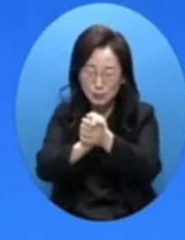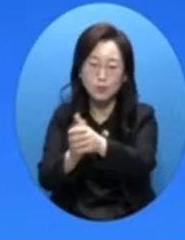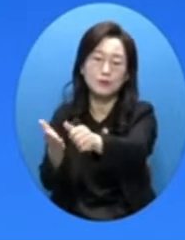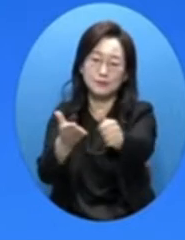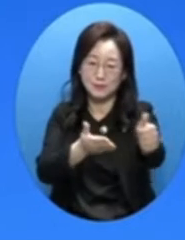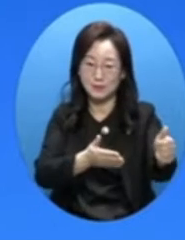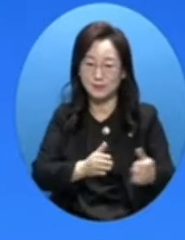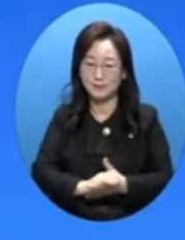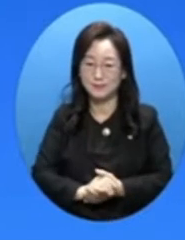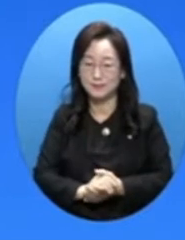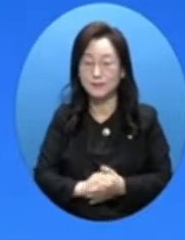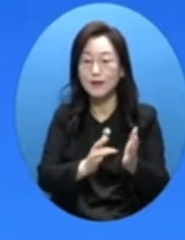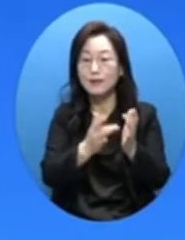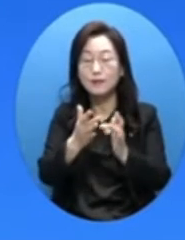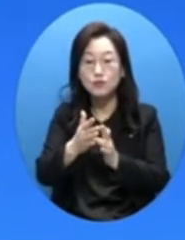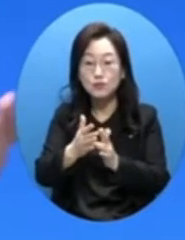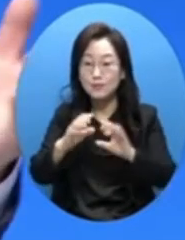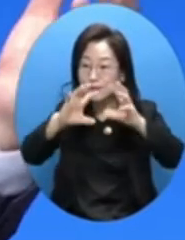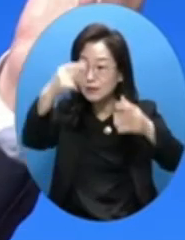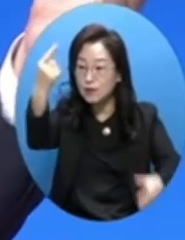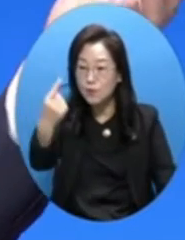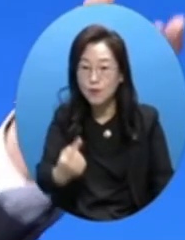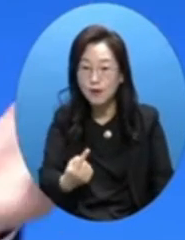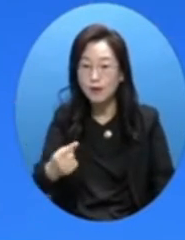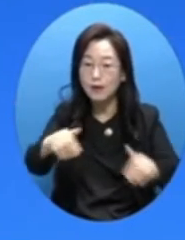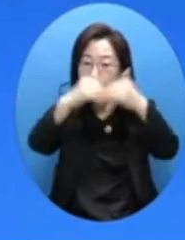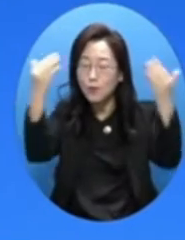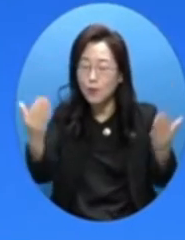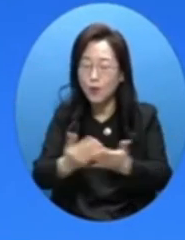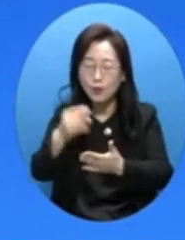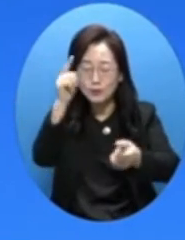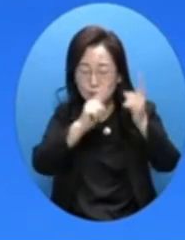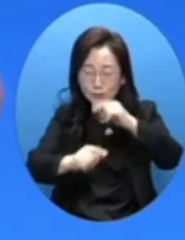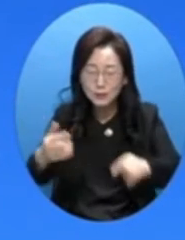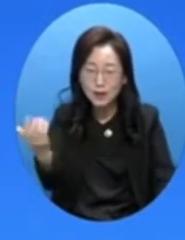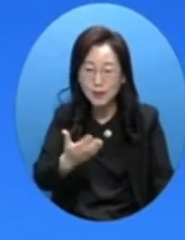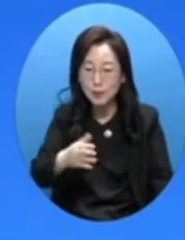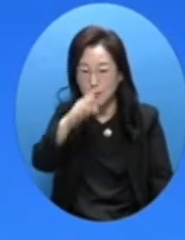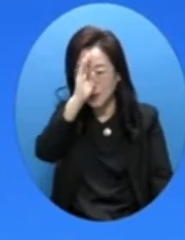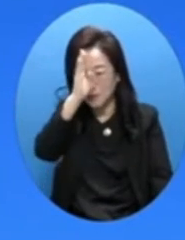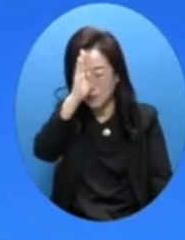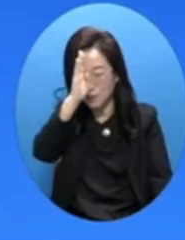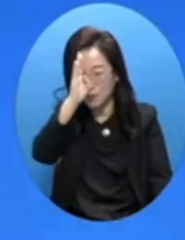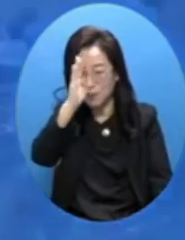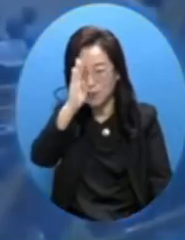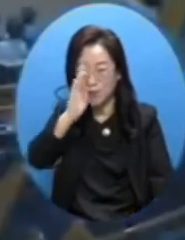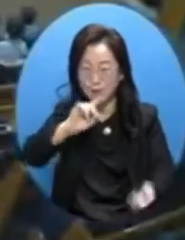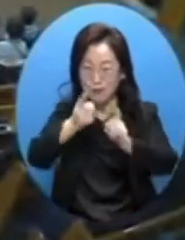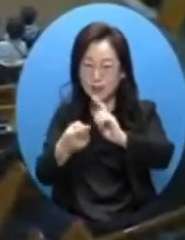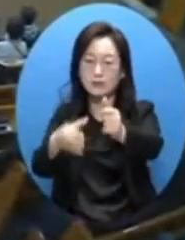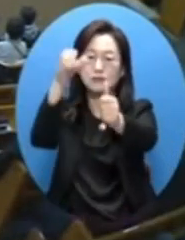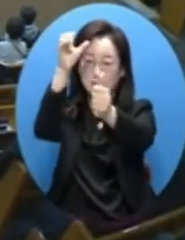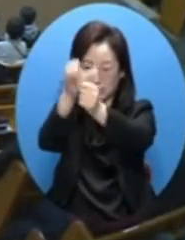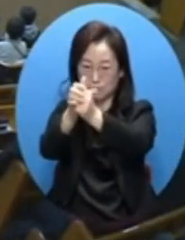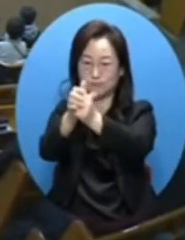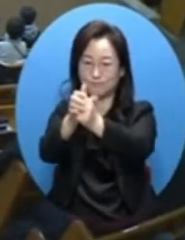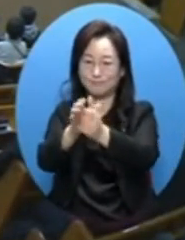바랍니다. 예수님이 이 땅에 오셔서 우리의 모든 상처와 아픔과 질병을 우리를 대신해 짊어져